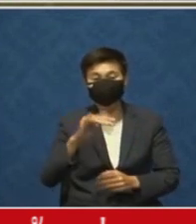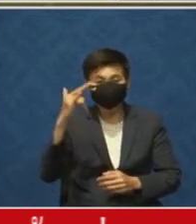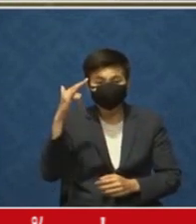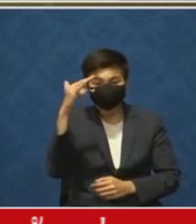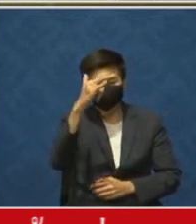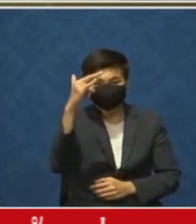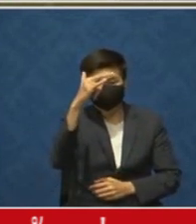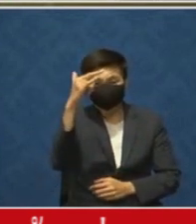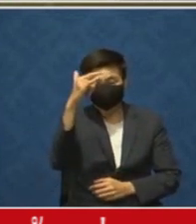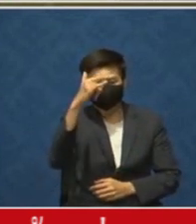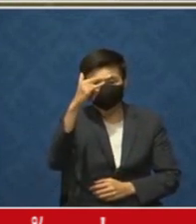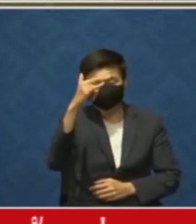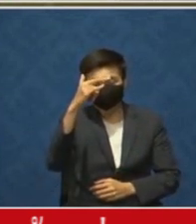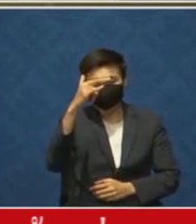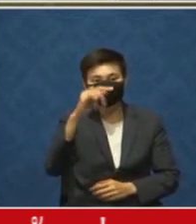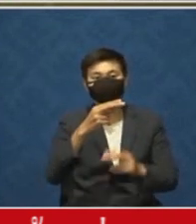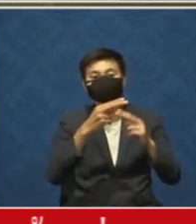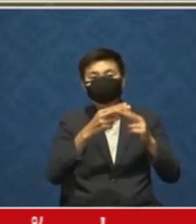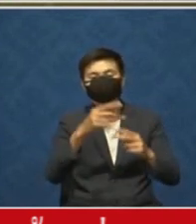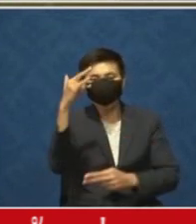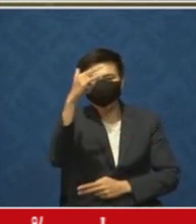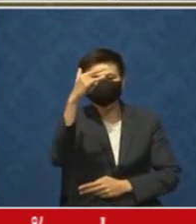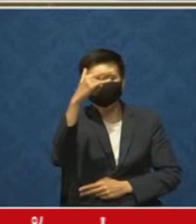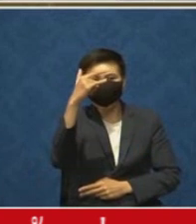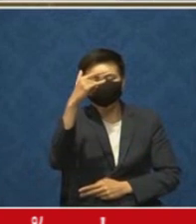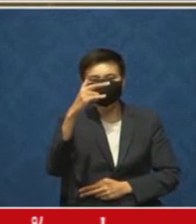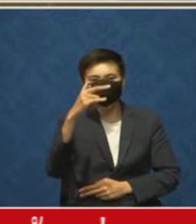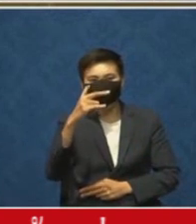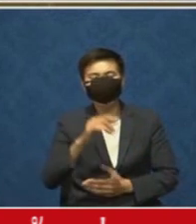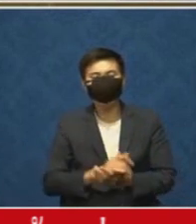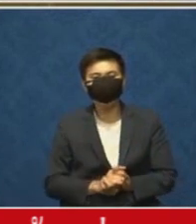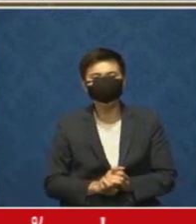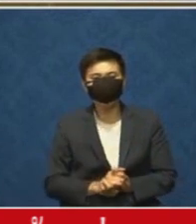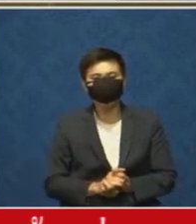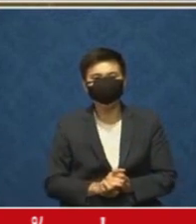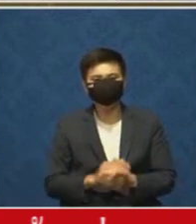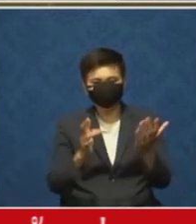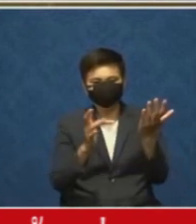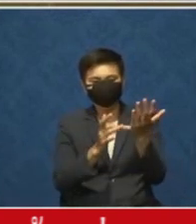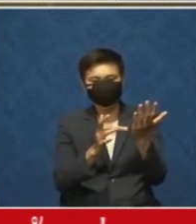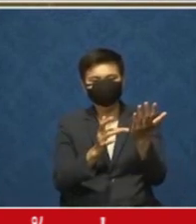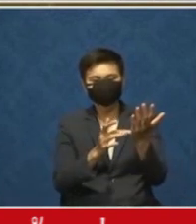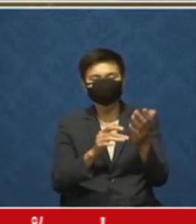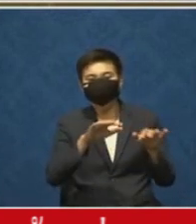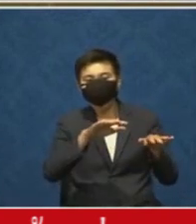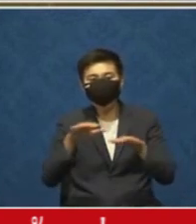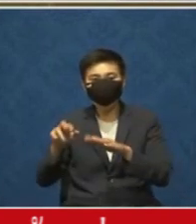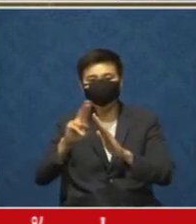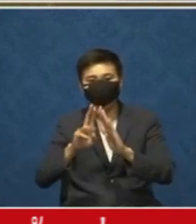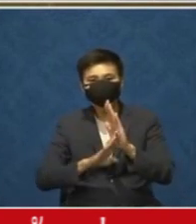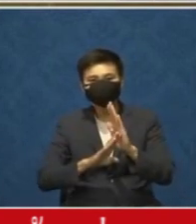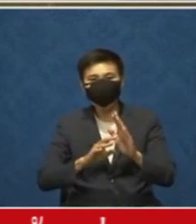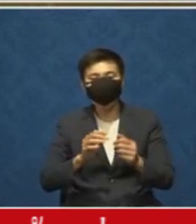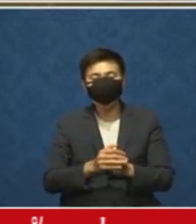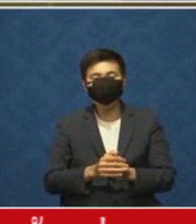ครับ Unmanned Aerial Vehicle หรือ UAV ครับพร้อมระบบอุปก